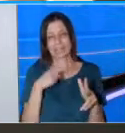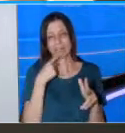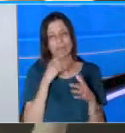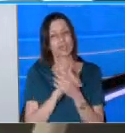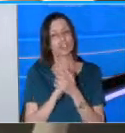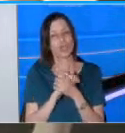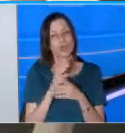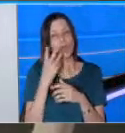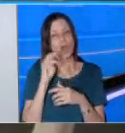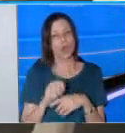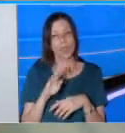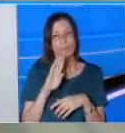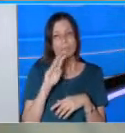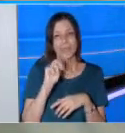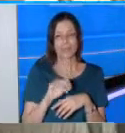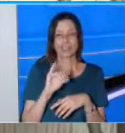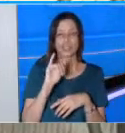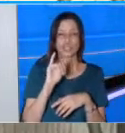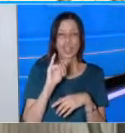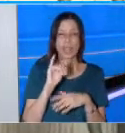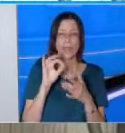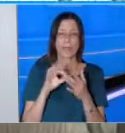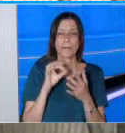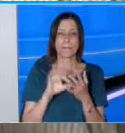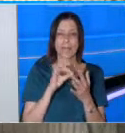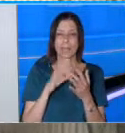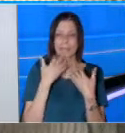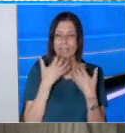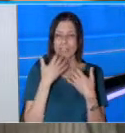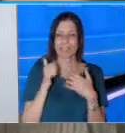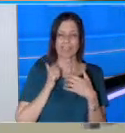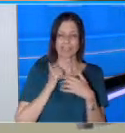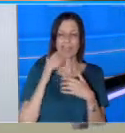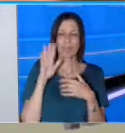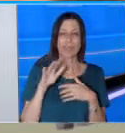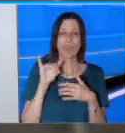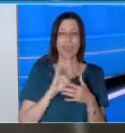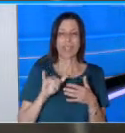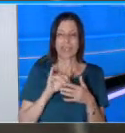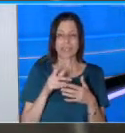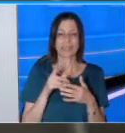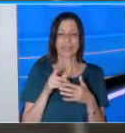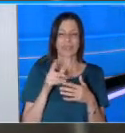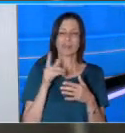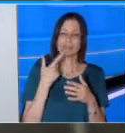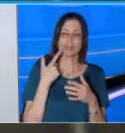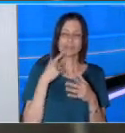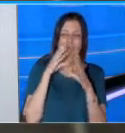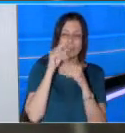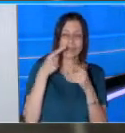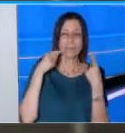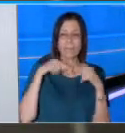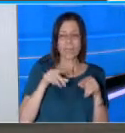שלום לרון בן ישי, פרשן צבאי בוויינט, שלום. שלום לך. אנחנו משוחחים איתך כשבמקביל אלינו מתקיימת